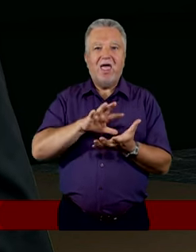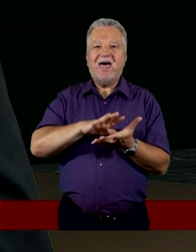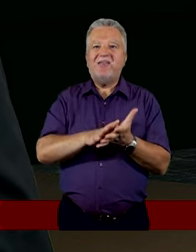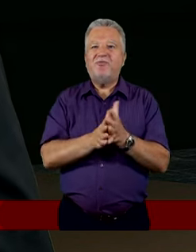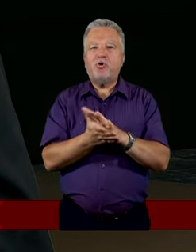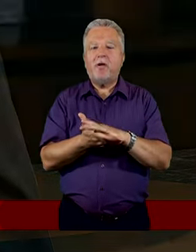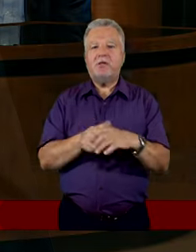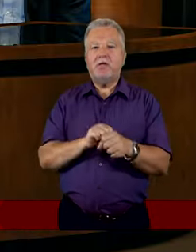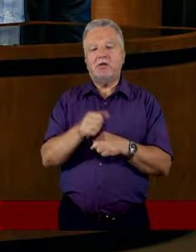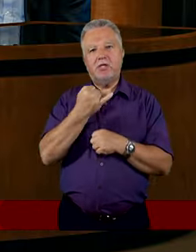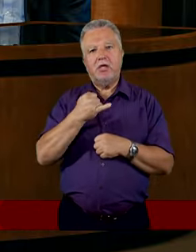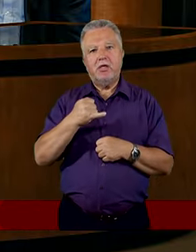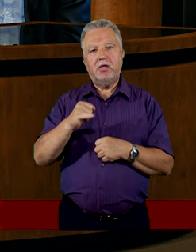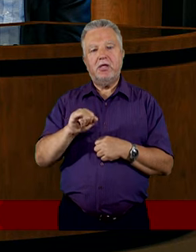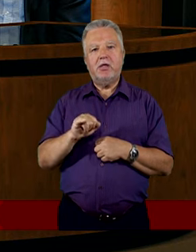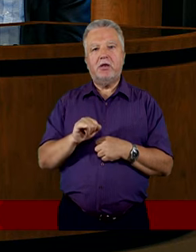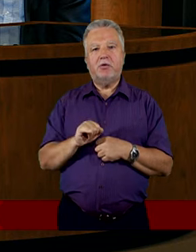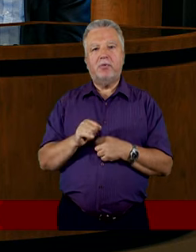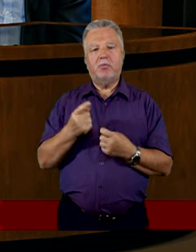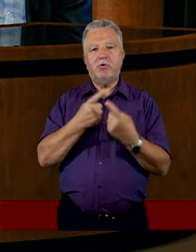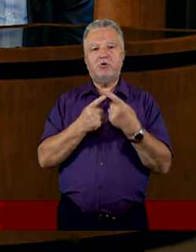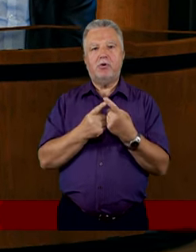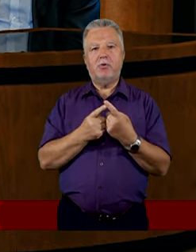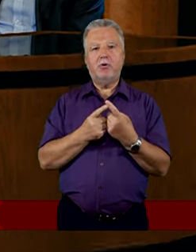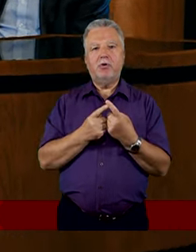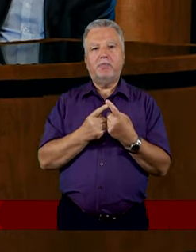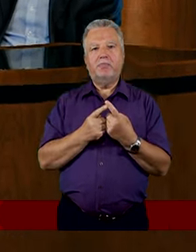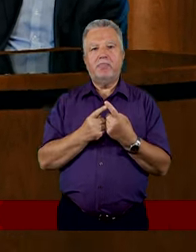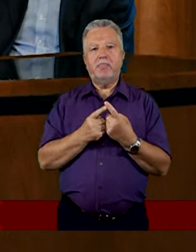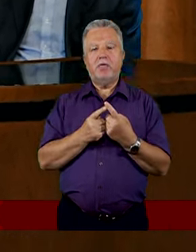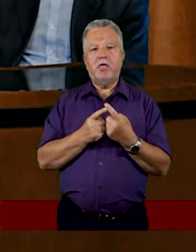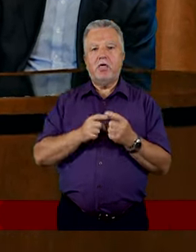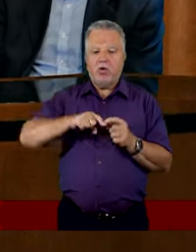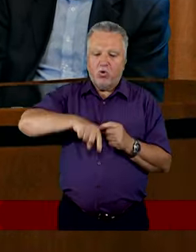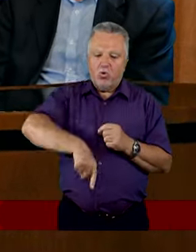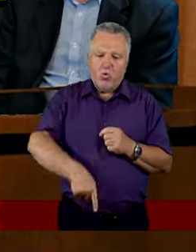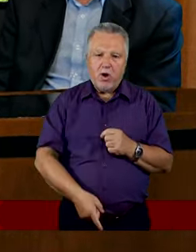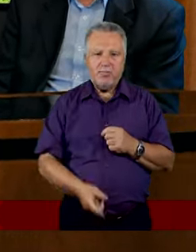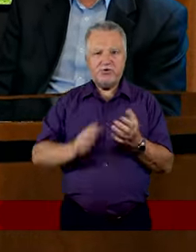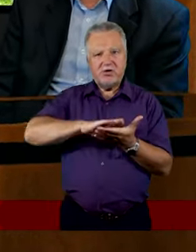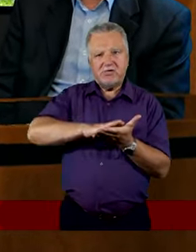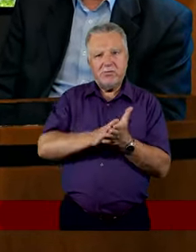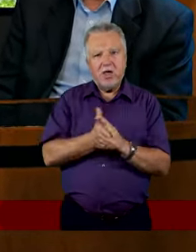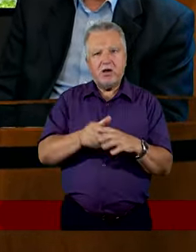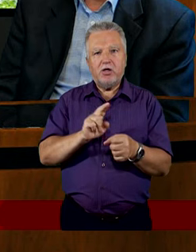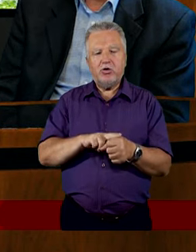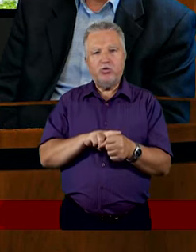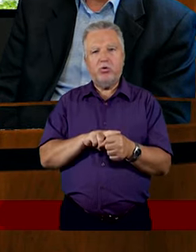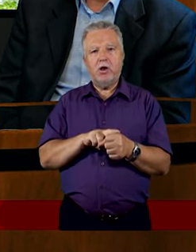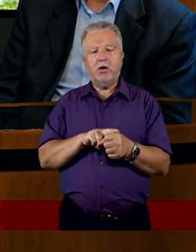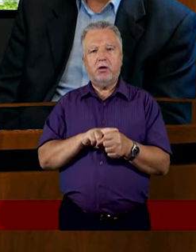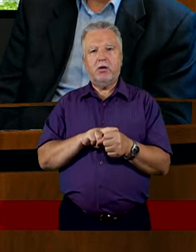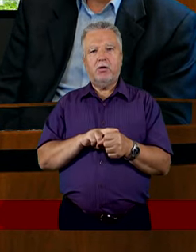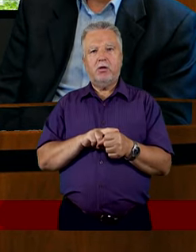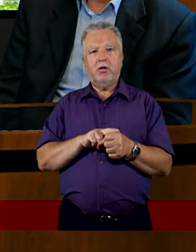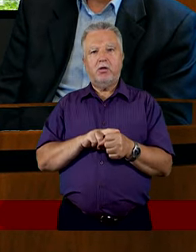innym pojęciem. Dlatego, że reformacja mi się kojarzy z pewnego rodzaju głębszą zmianami, które one nie wykluczają się, ale w